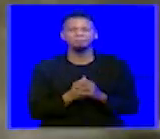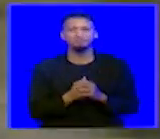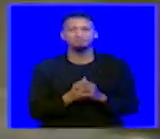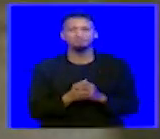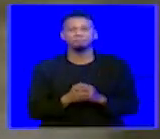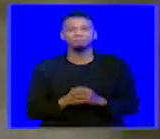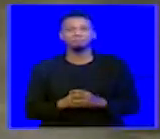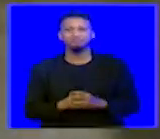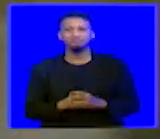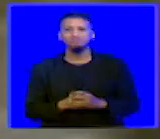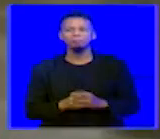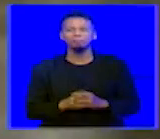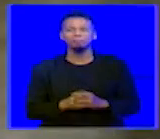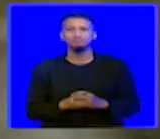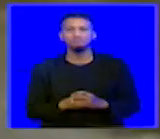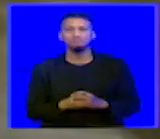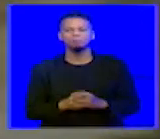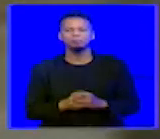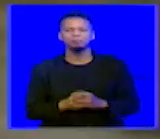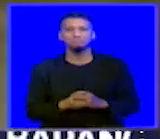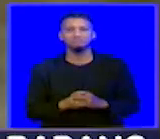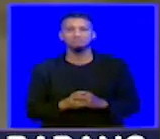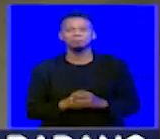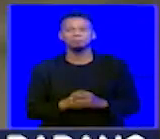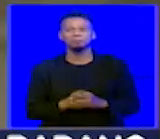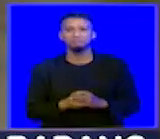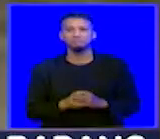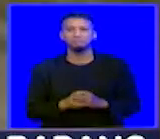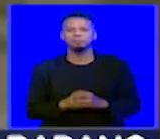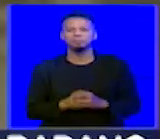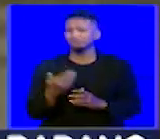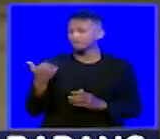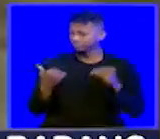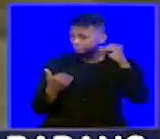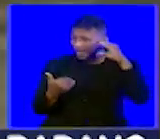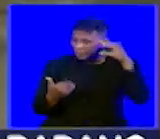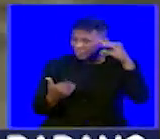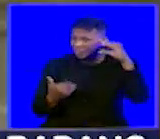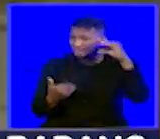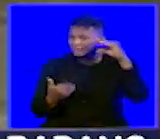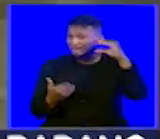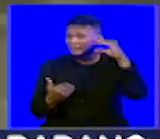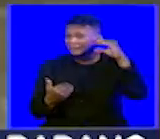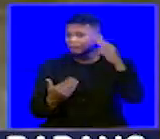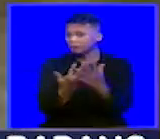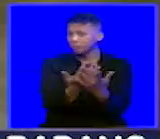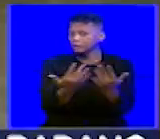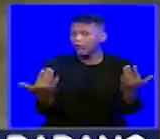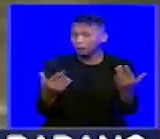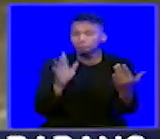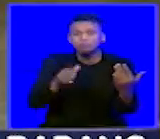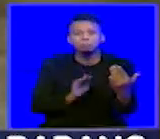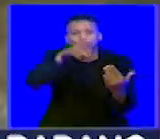Dan selain itu, tadi pagi juga banyak warga yang masih nekat untuk berenang menyusuri